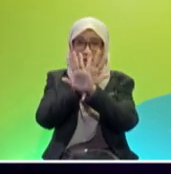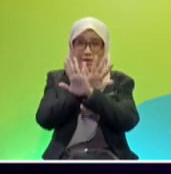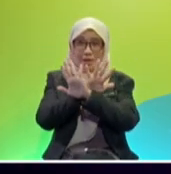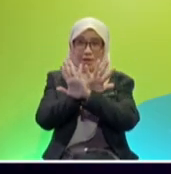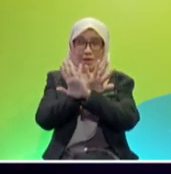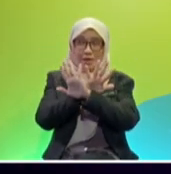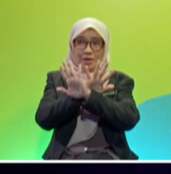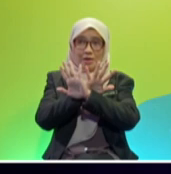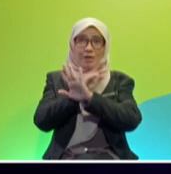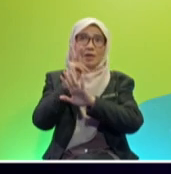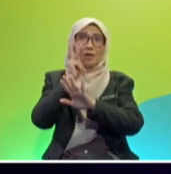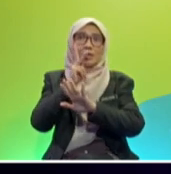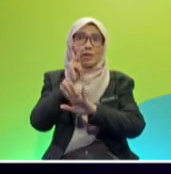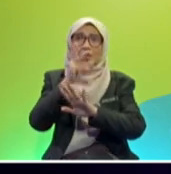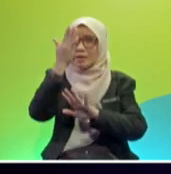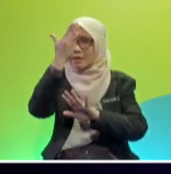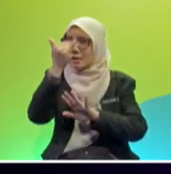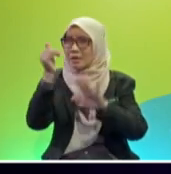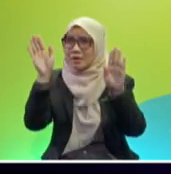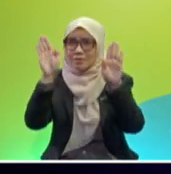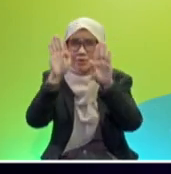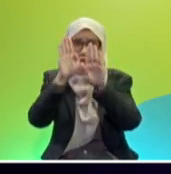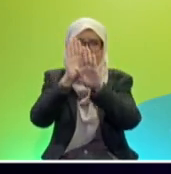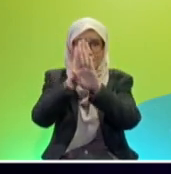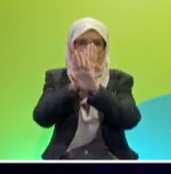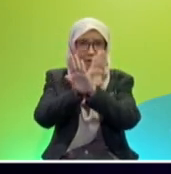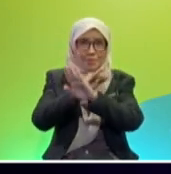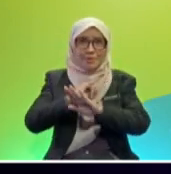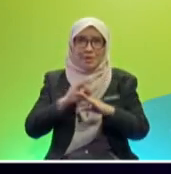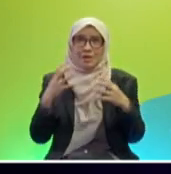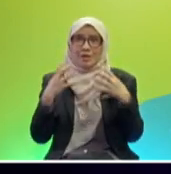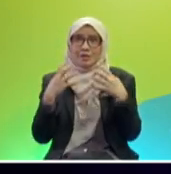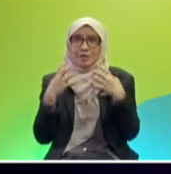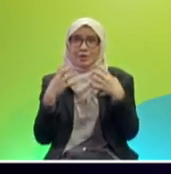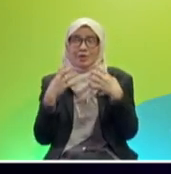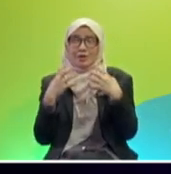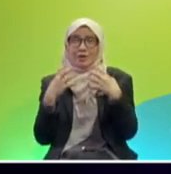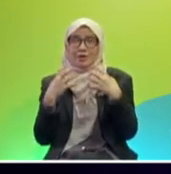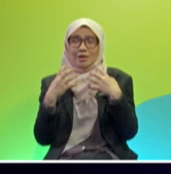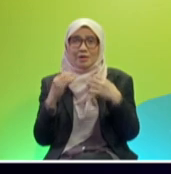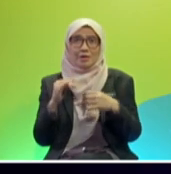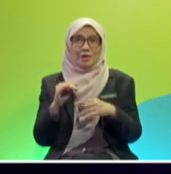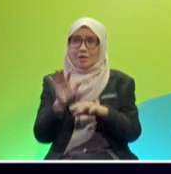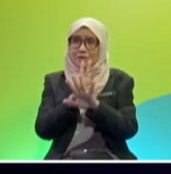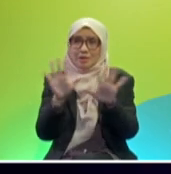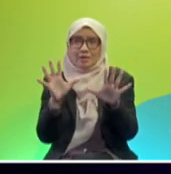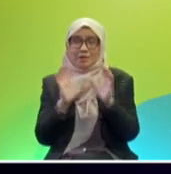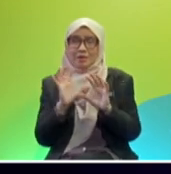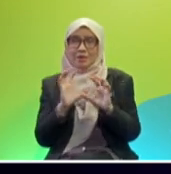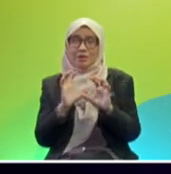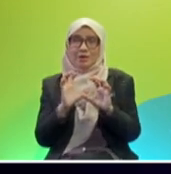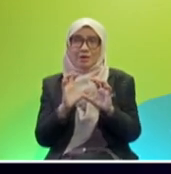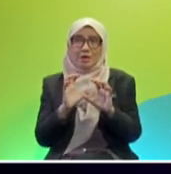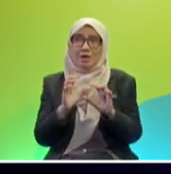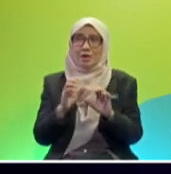Alamak, kakak, kenapa gelap ni? Loh, saya takut. Akak rasa ni jangan takut, dek. Akak rasa ni bekalan elektrik kita